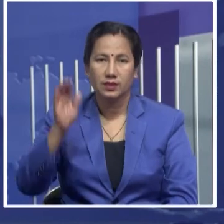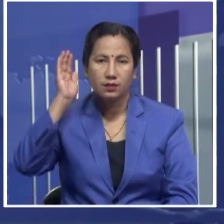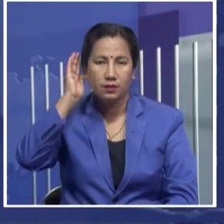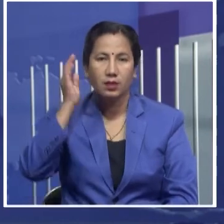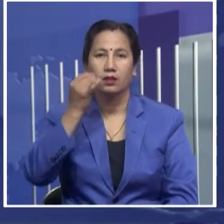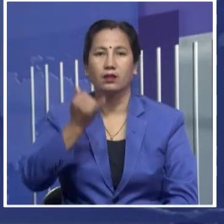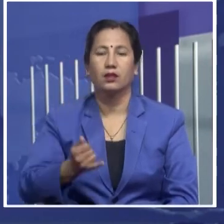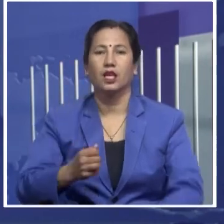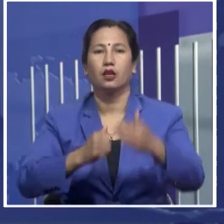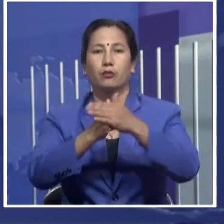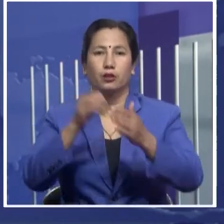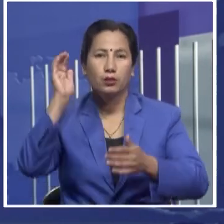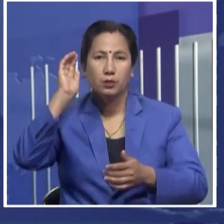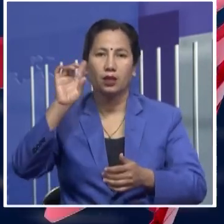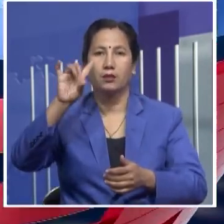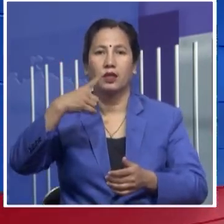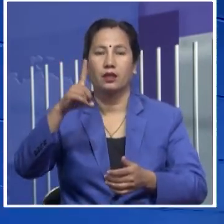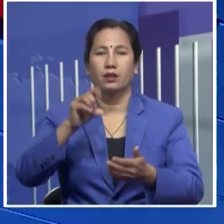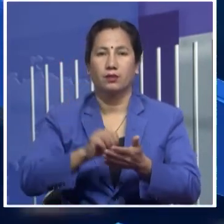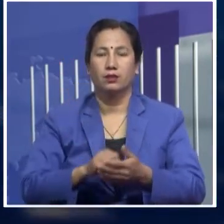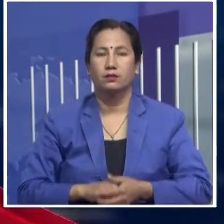समाचारको अन्त्यमा प्रमुख समाचार पुनः एकपटक।